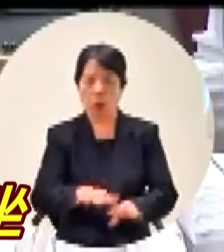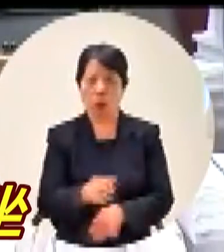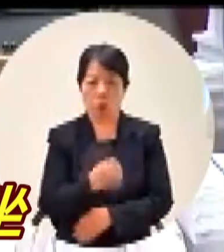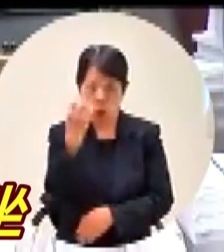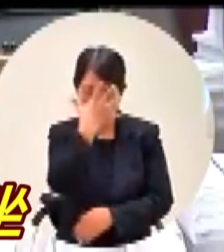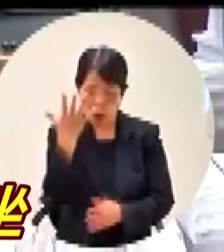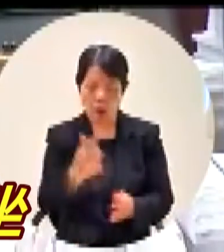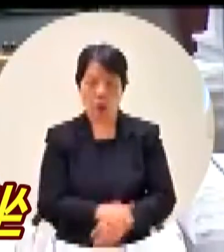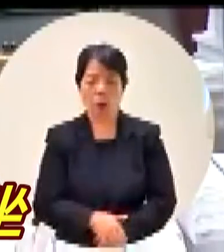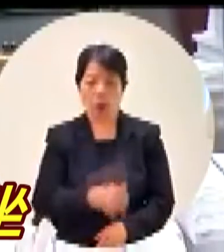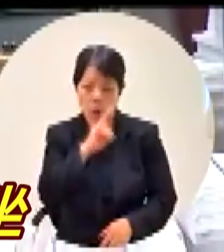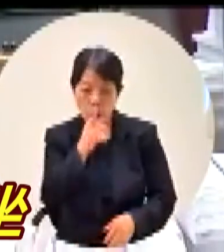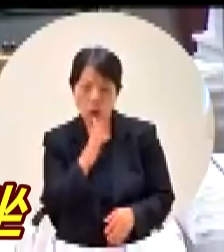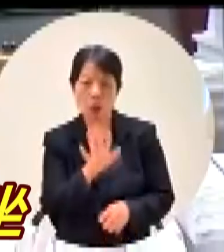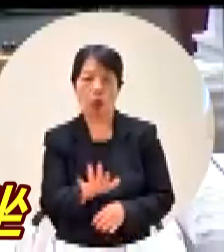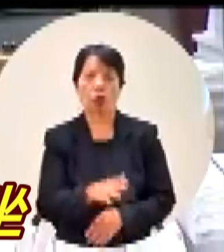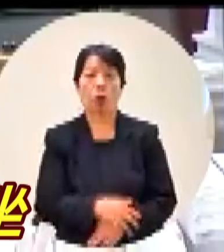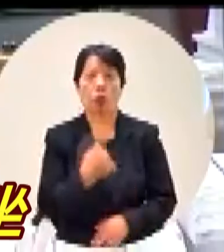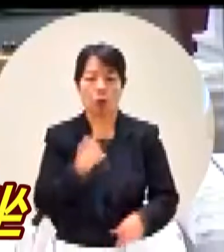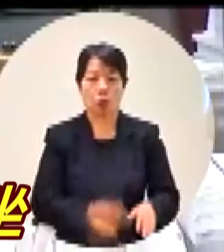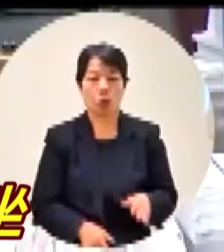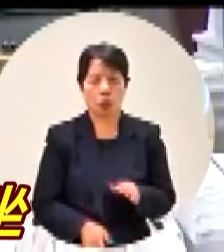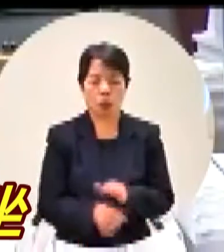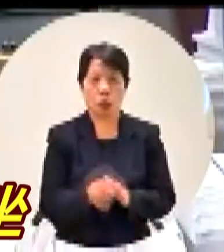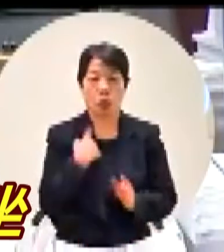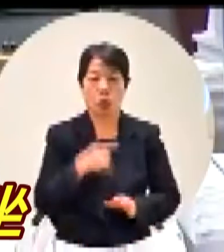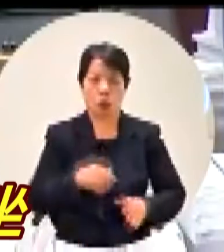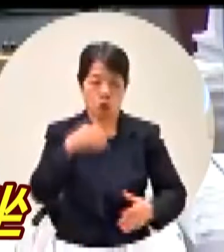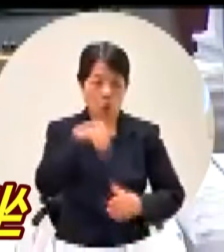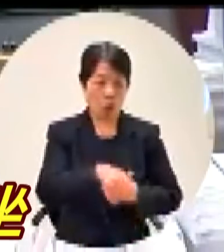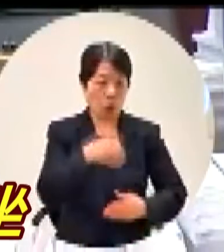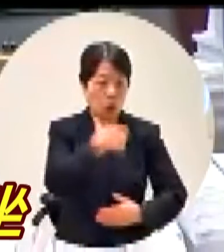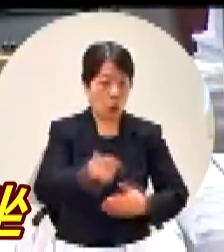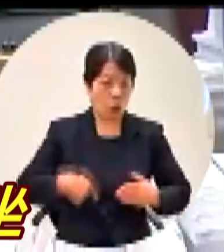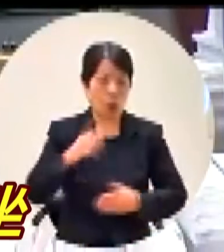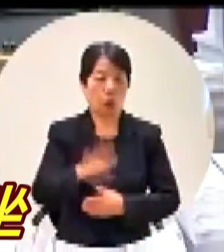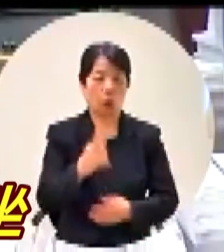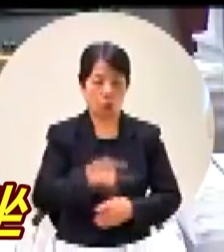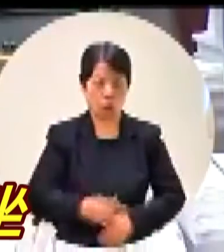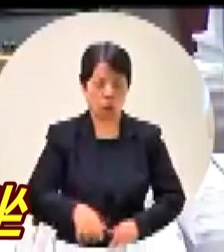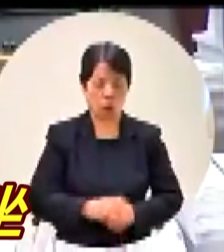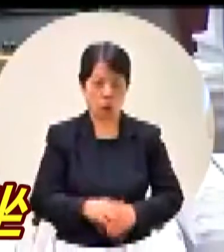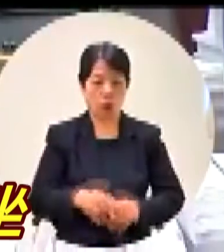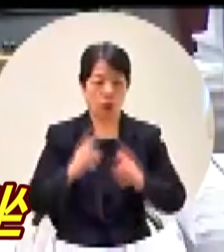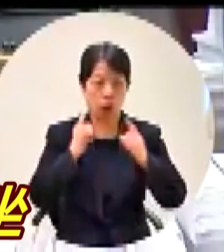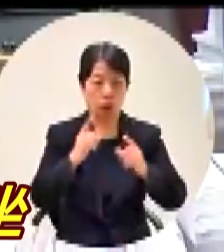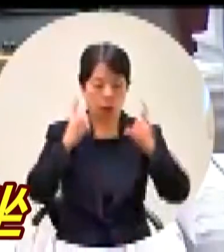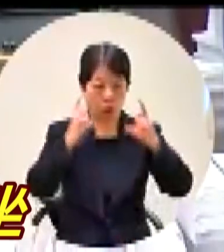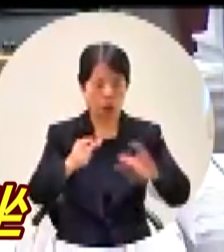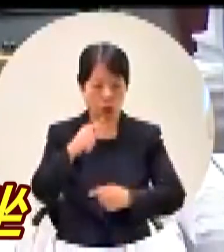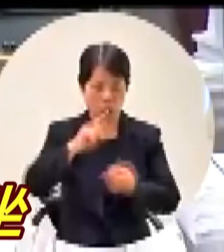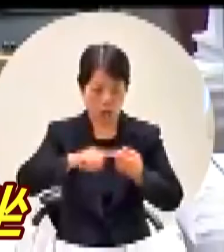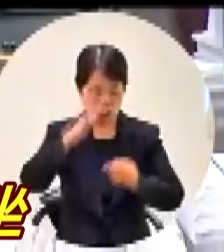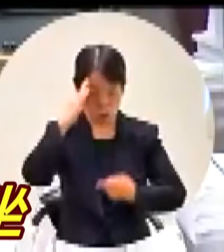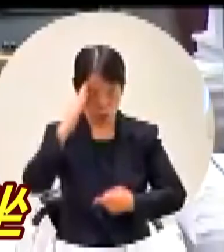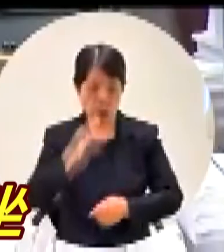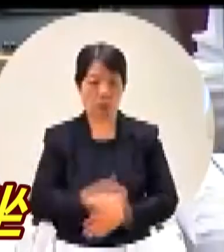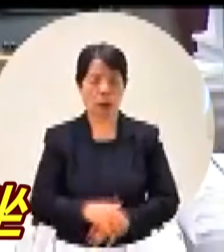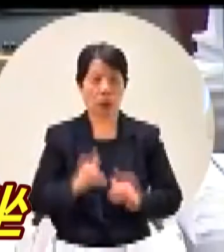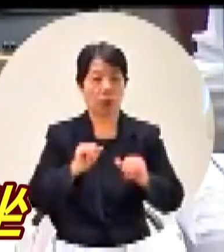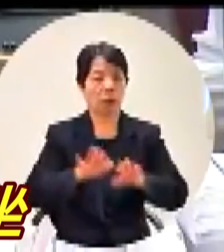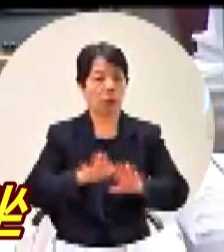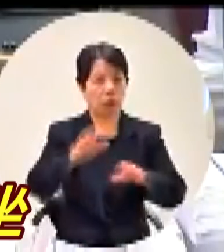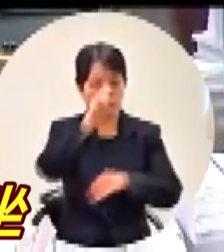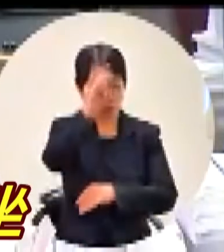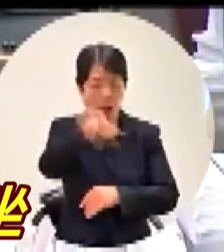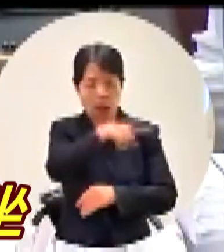错，我参选的时候我犯过错，我讲错话，我出来道歉。可是民进党是怎么样子糟蹋人